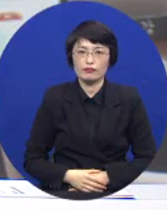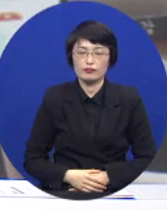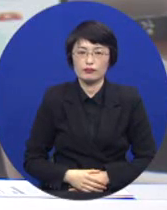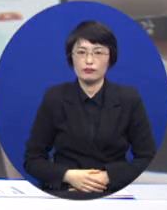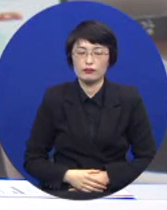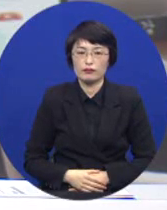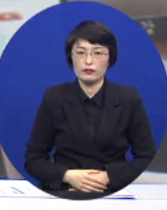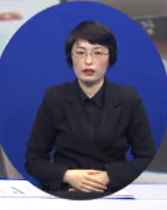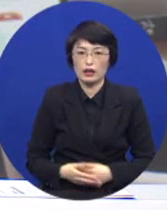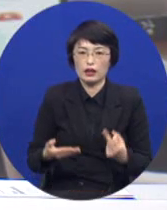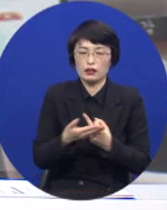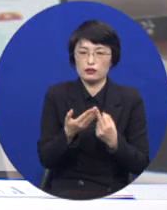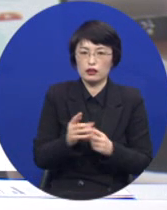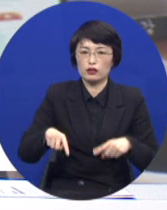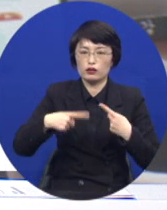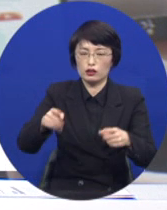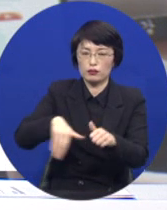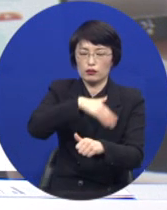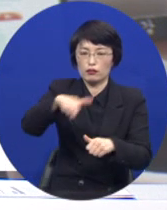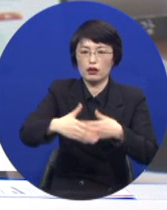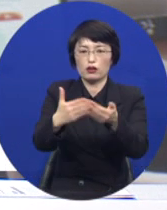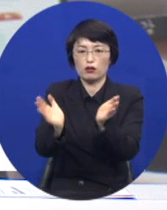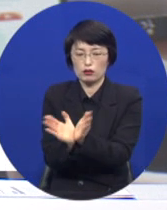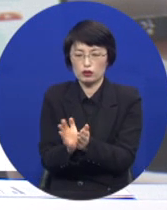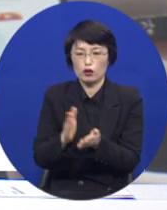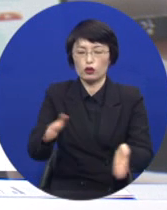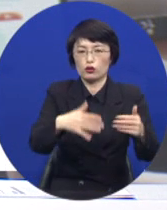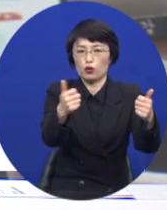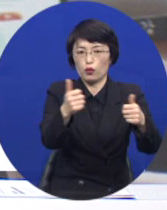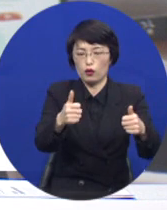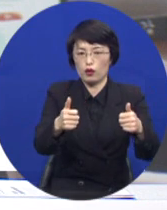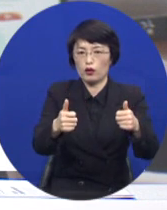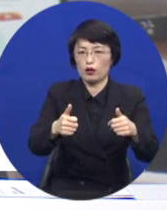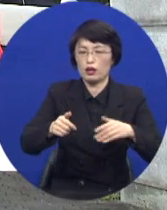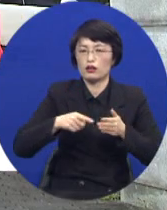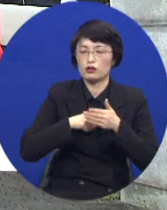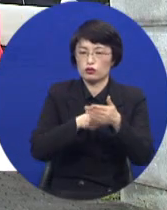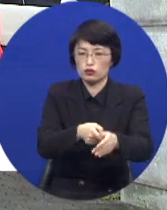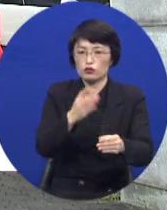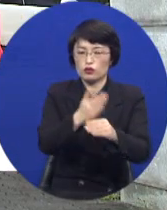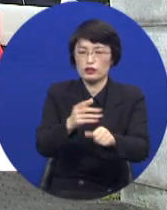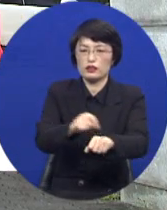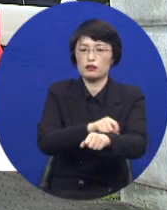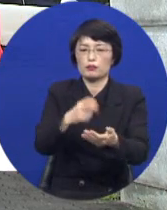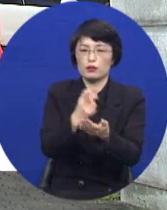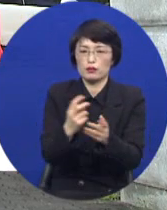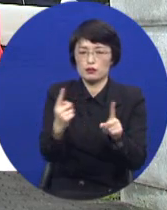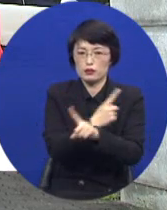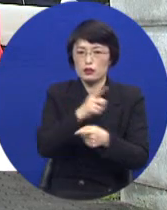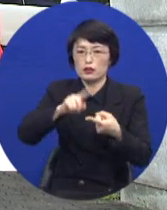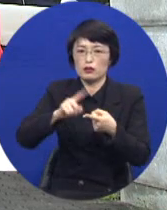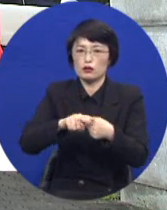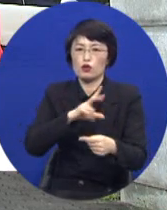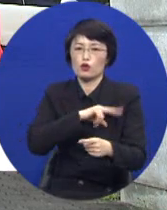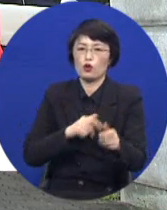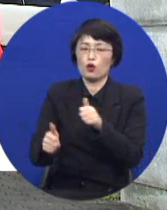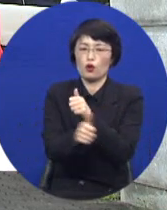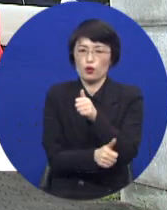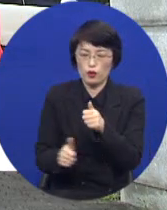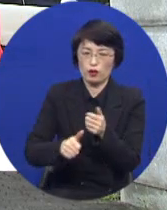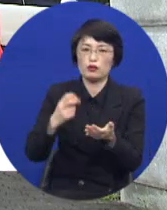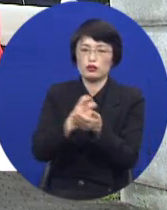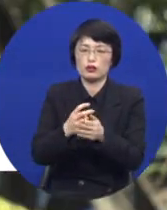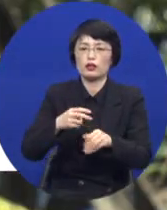제주 참여환경연대 는 제주도의회 가 추진 중인 제 특별법 개정안에 대해 교육의원 제도를 폐지하고 감사